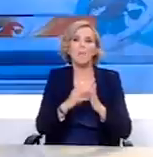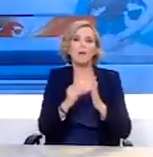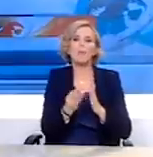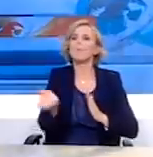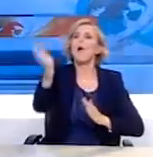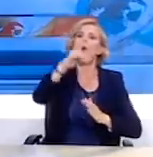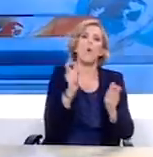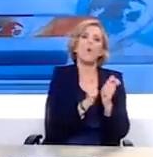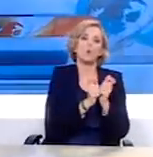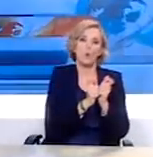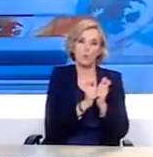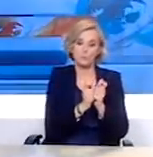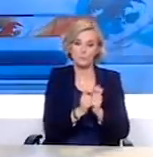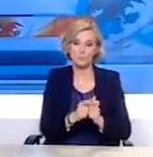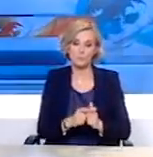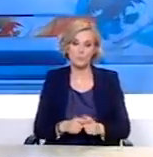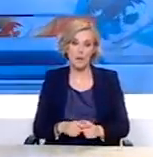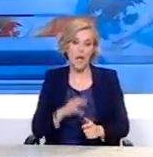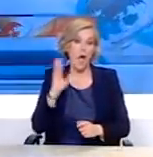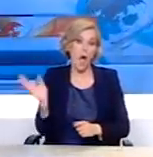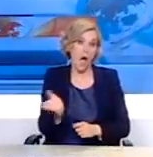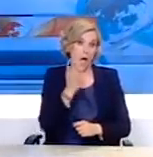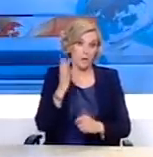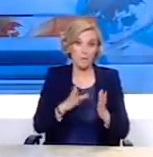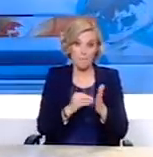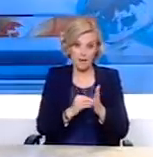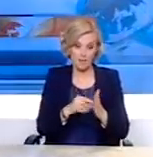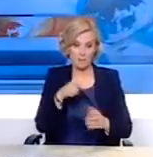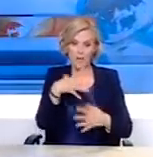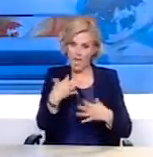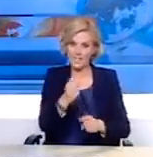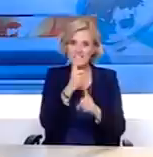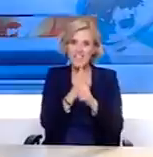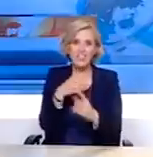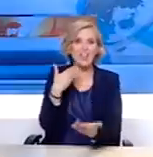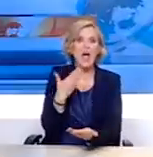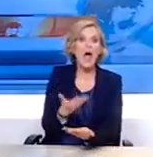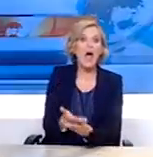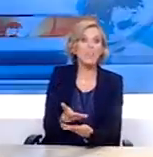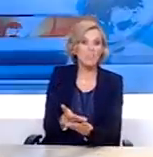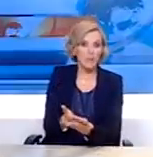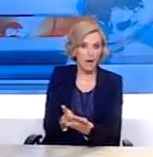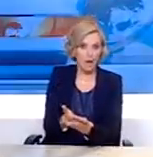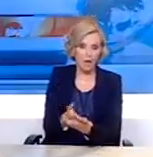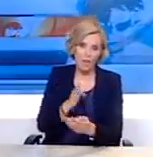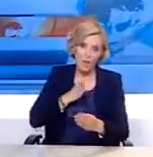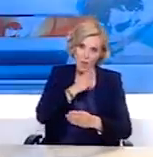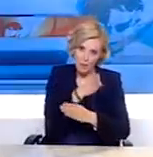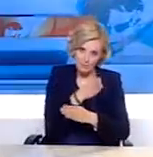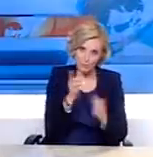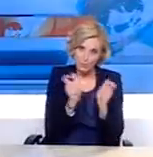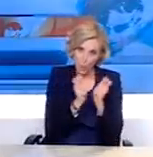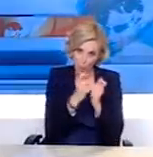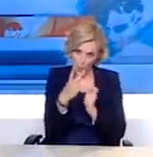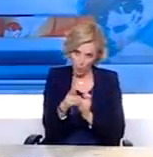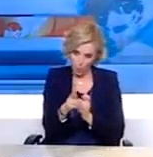άλλους νομούς. Θα πρέπει να γνωρίζουν ότι κάνοντας χρήση της αδείας τους και μετακινούμενοι προς τη μόνιμη κατοικία τους, δηλαδή στα χωριά